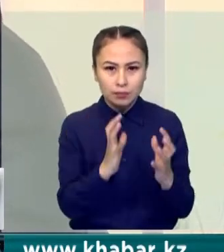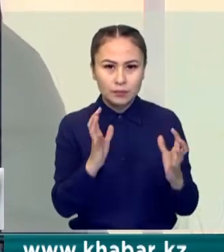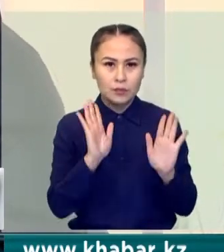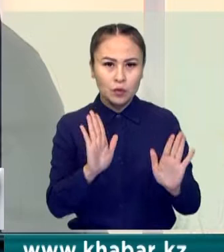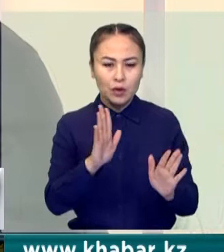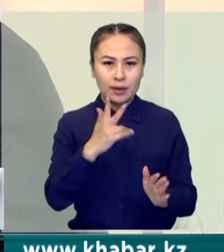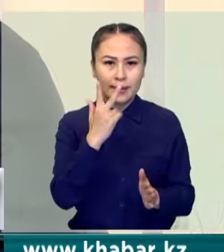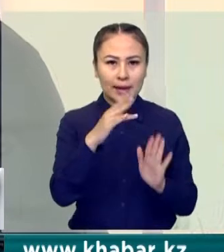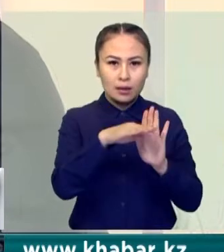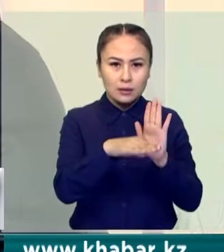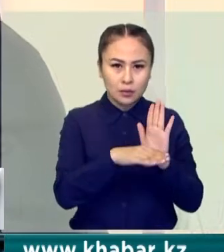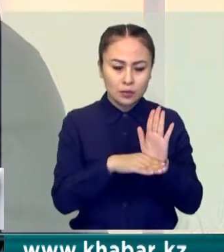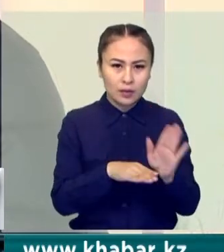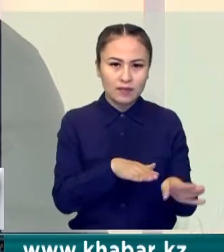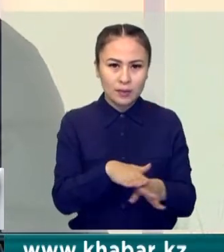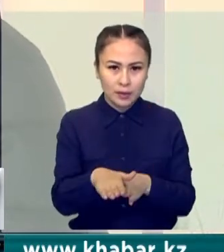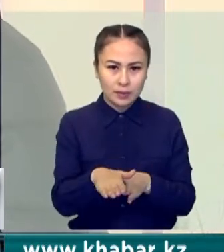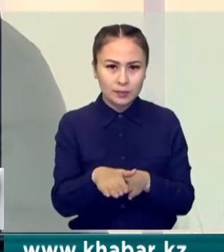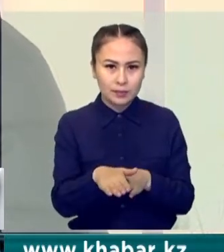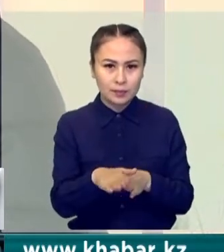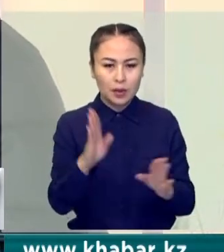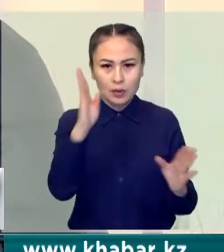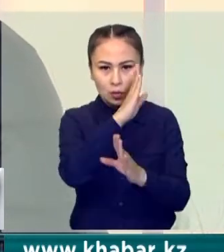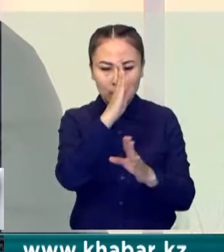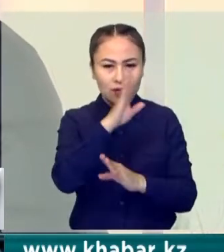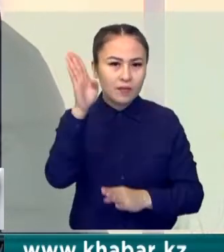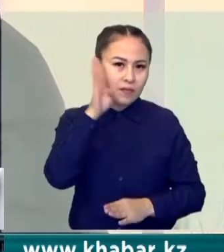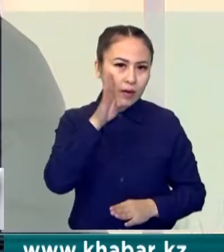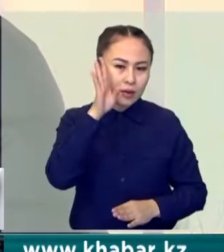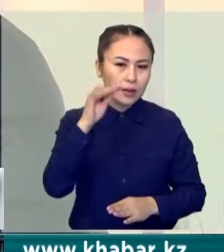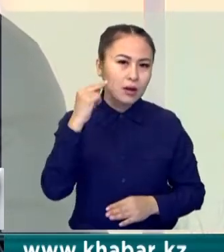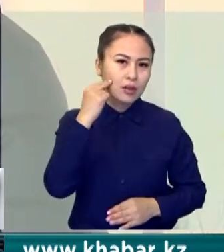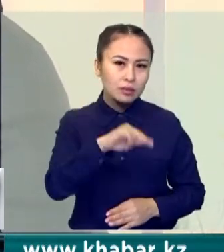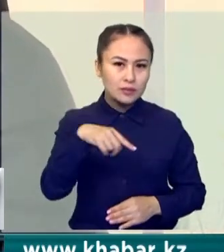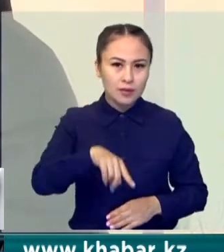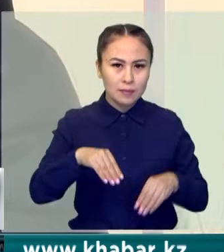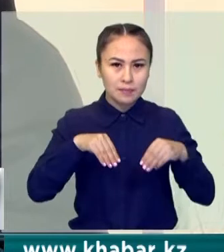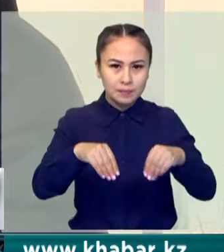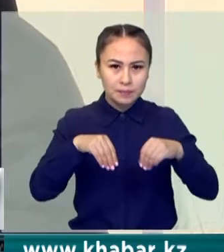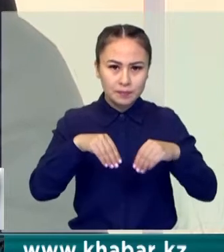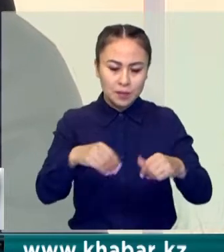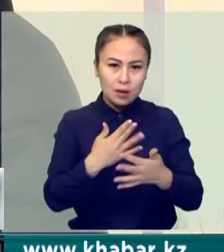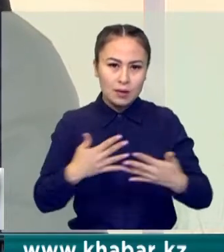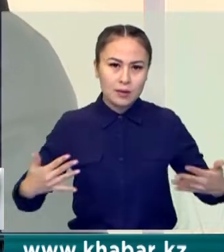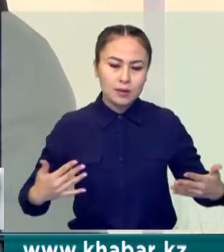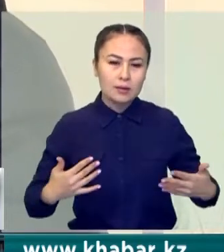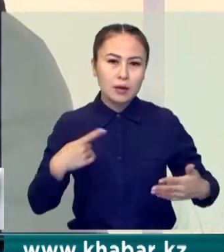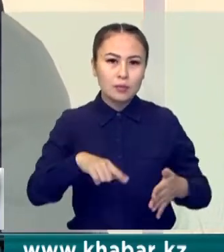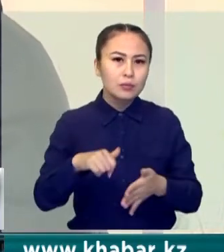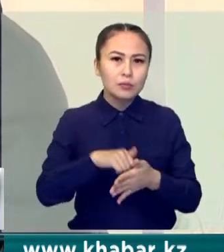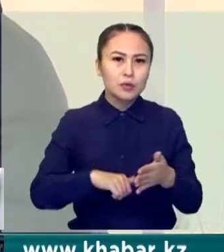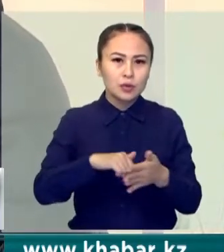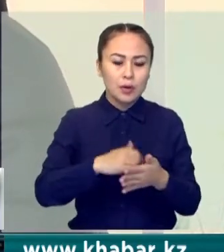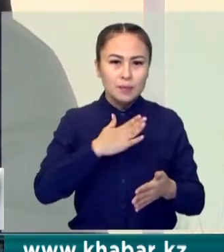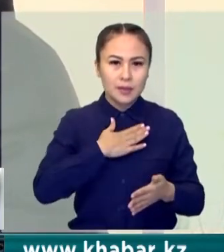қана үш ақ ресурсты пайдаланамыз. Ол ауа, су және сапалы тұқымдар. Яғни сапалы тұқымдар деп жатқан себебі